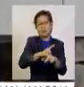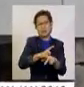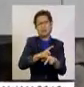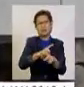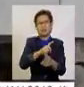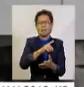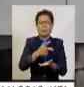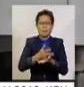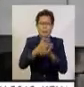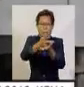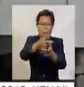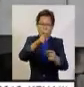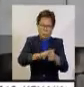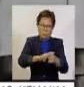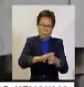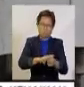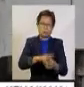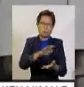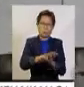Klang.